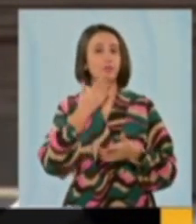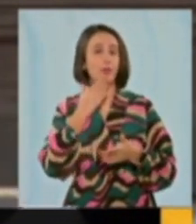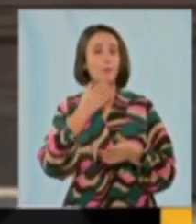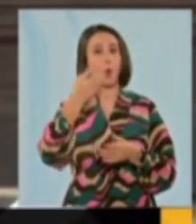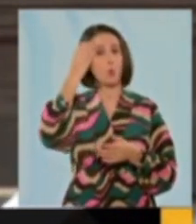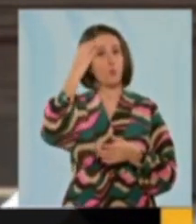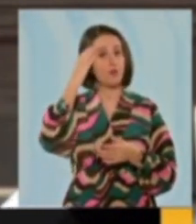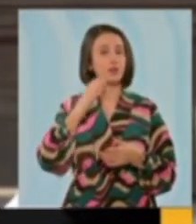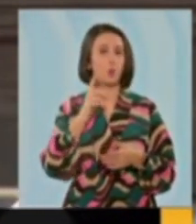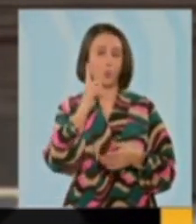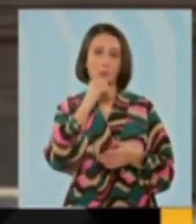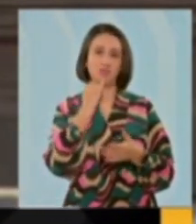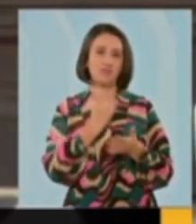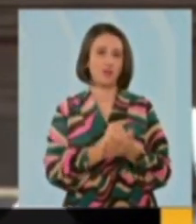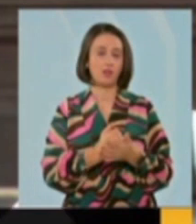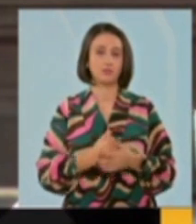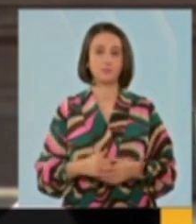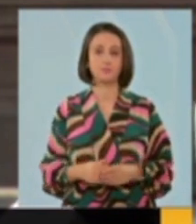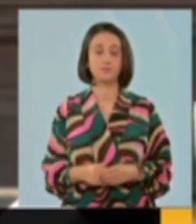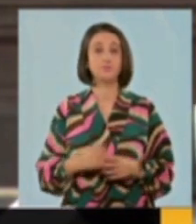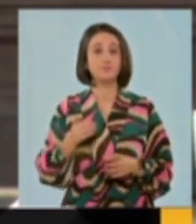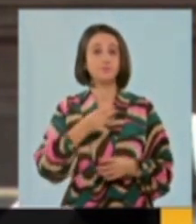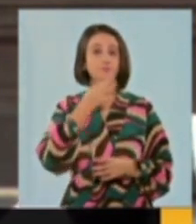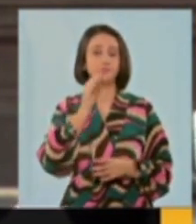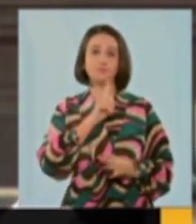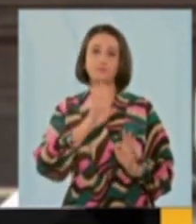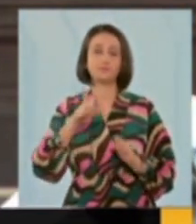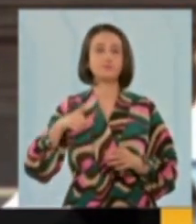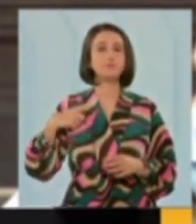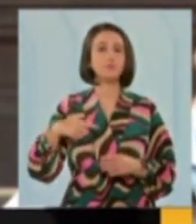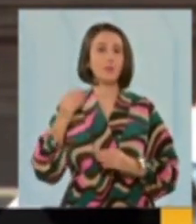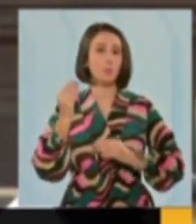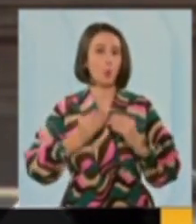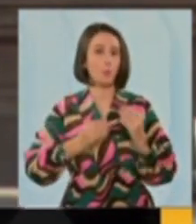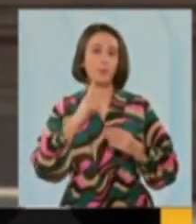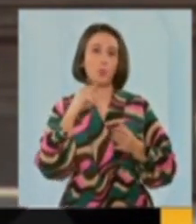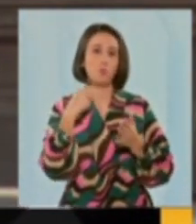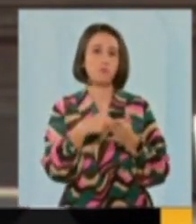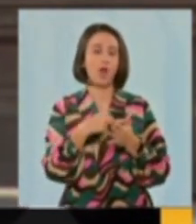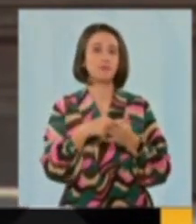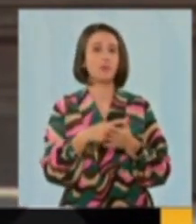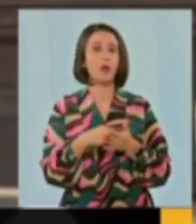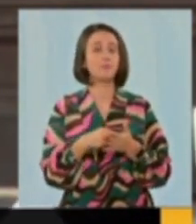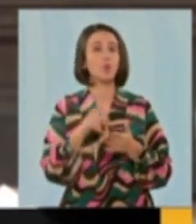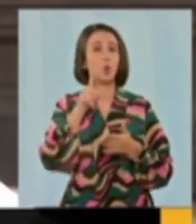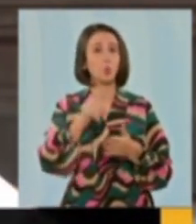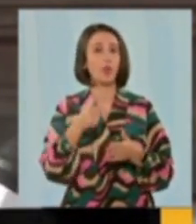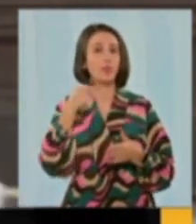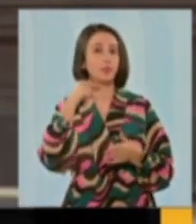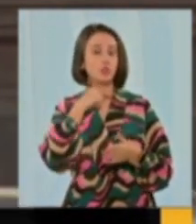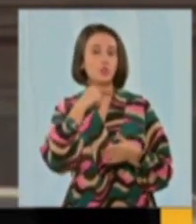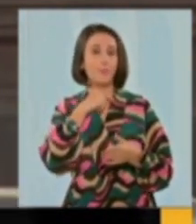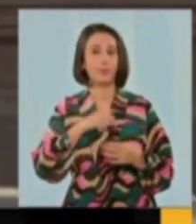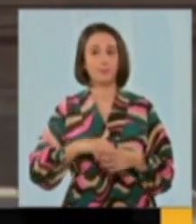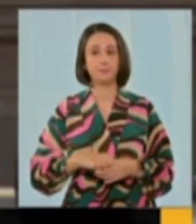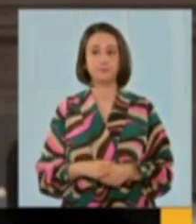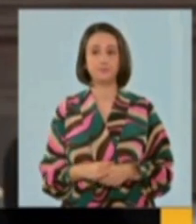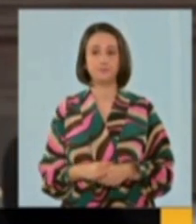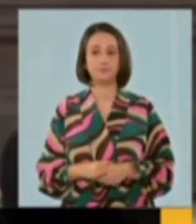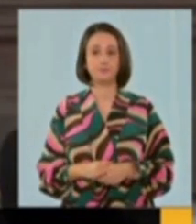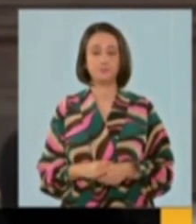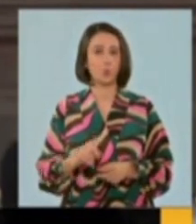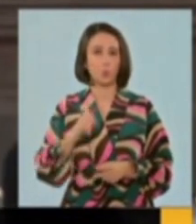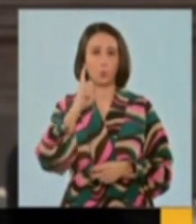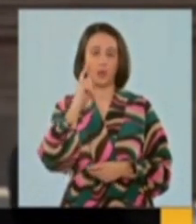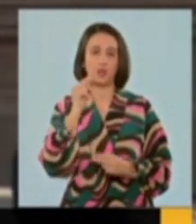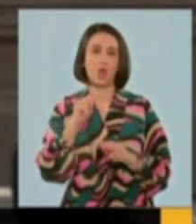al guvernului neagă această ipoteză și spune că nu vor exista probleme cu plata salariilor în luna decembrie. Nu cred